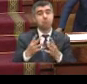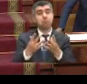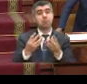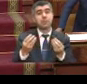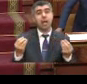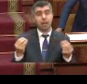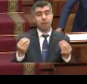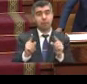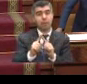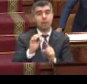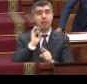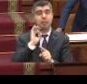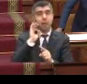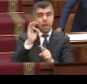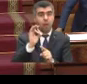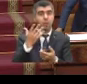من الاغلبيه.